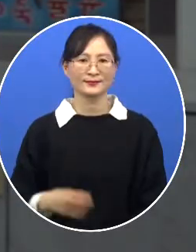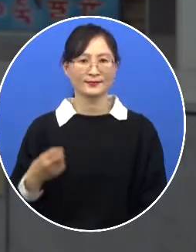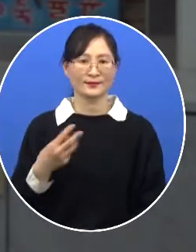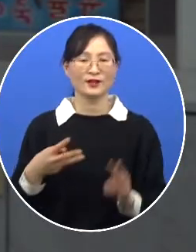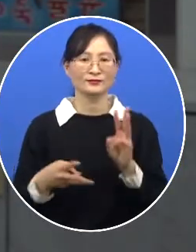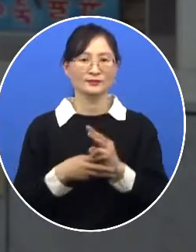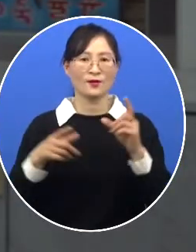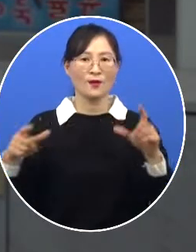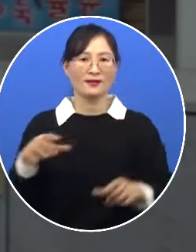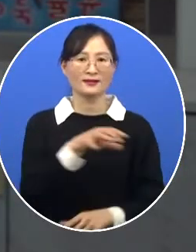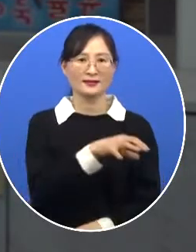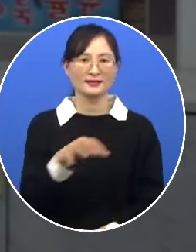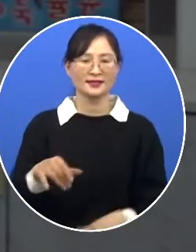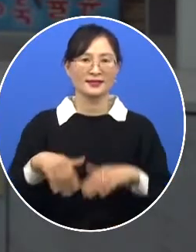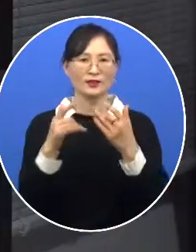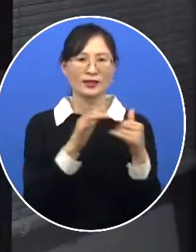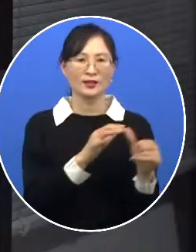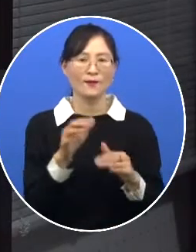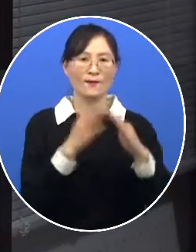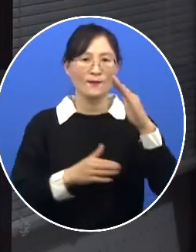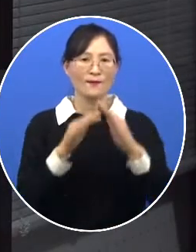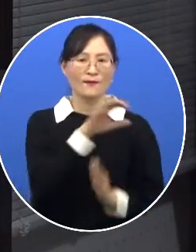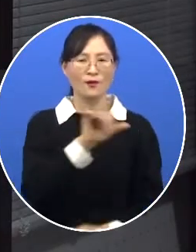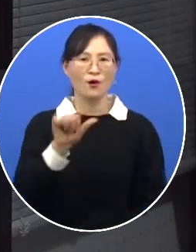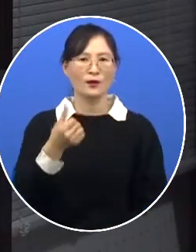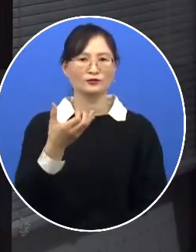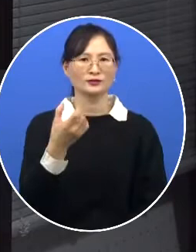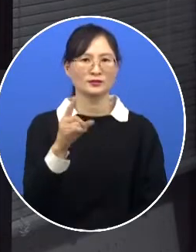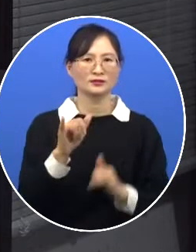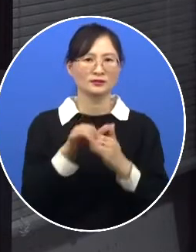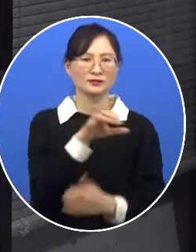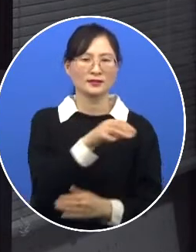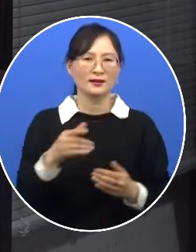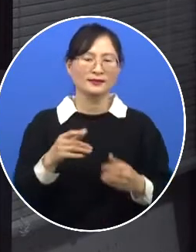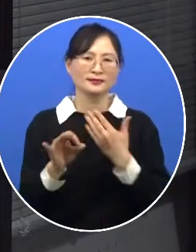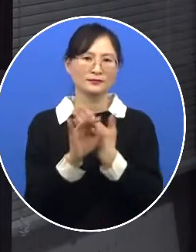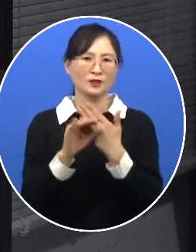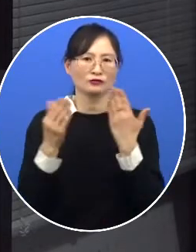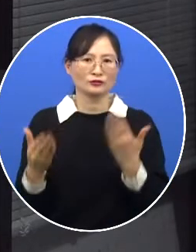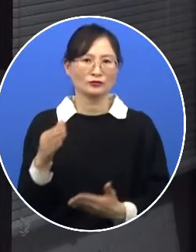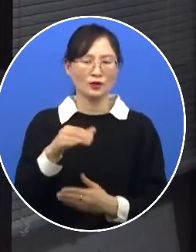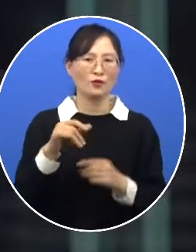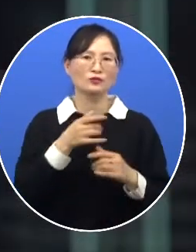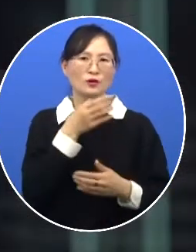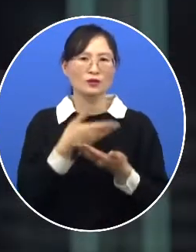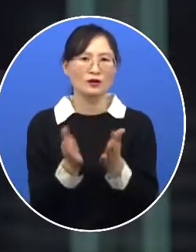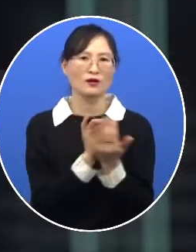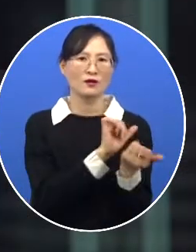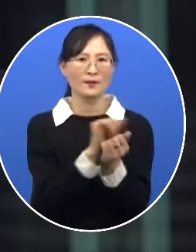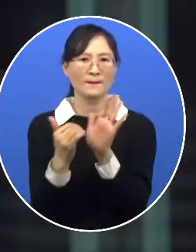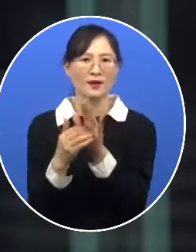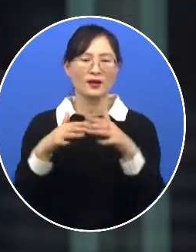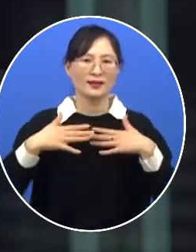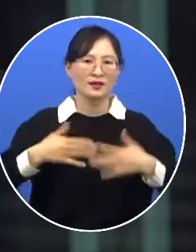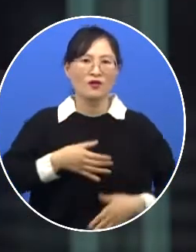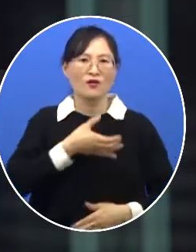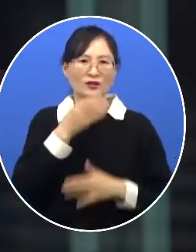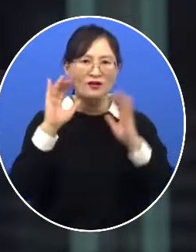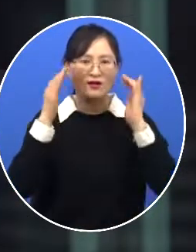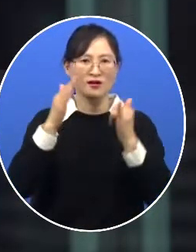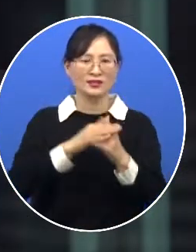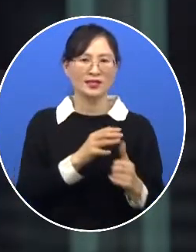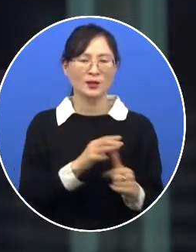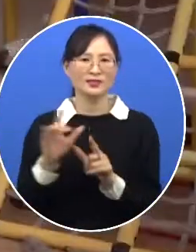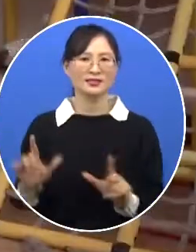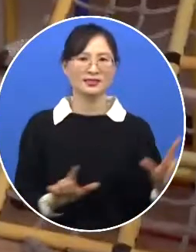또한 중랑구는 관내 다중이용 공공시설 591개소를 잠정 휴관하고 요양원 등 감염병에